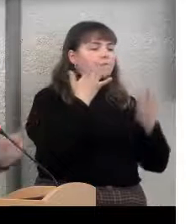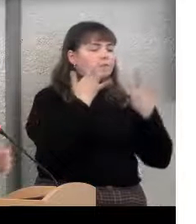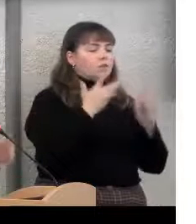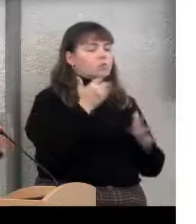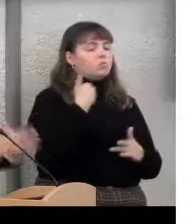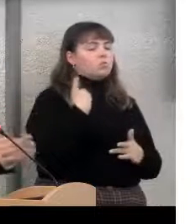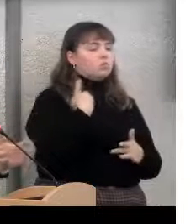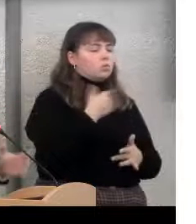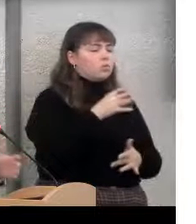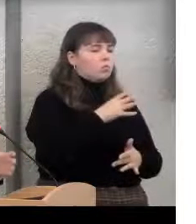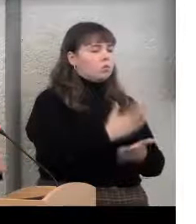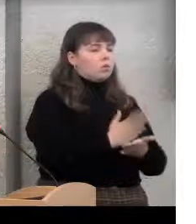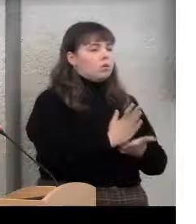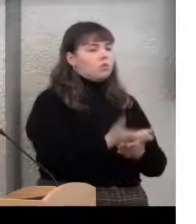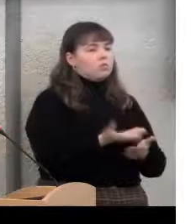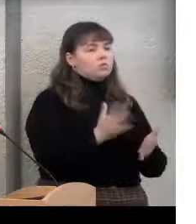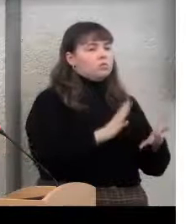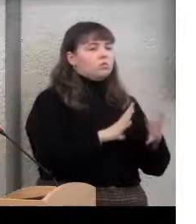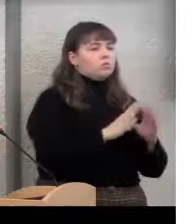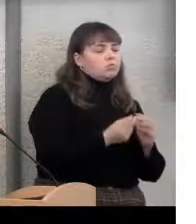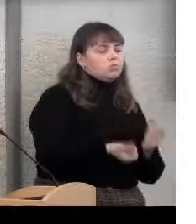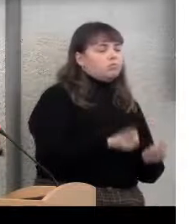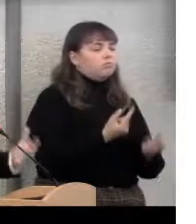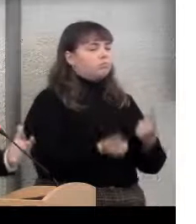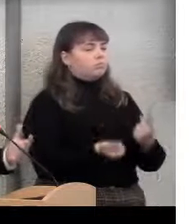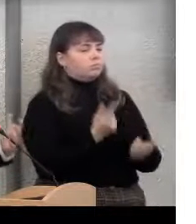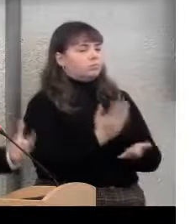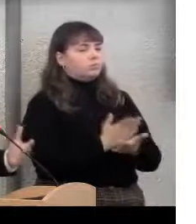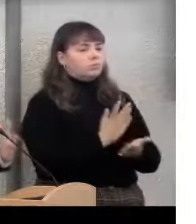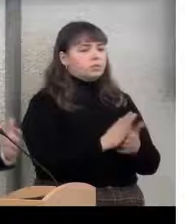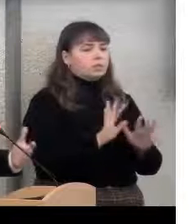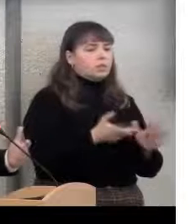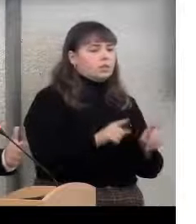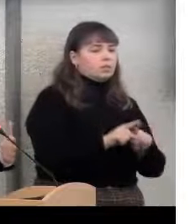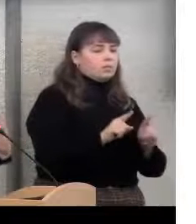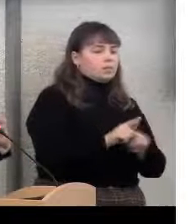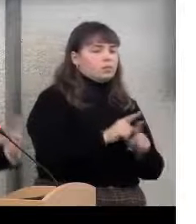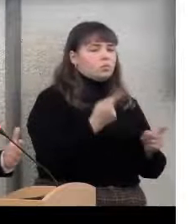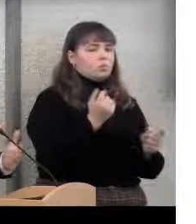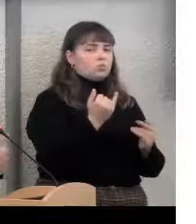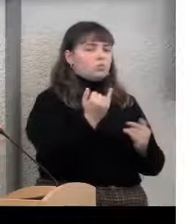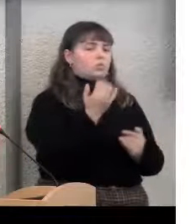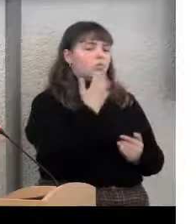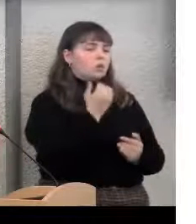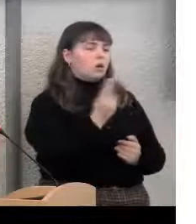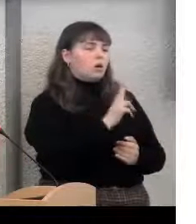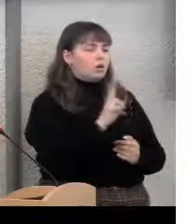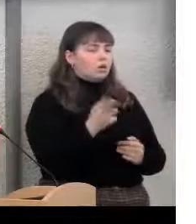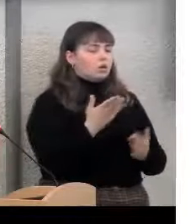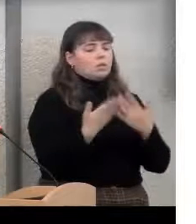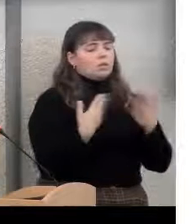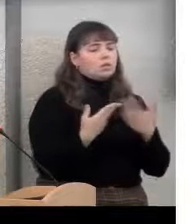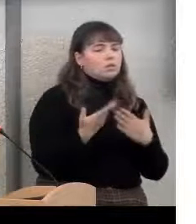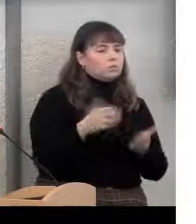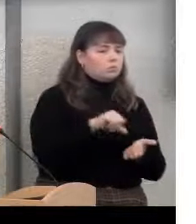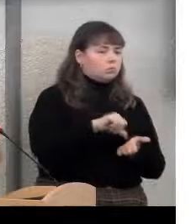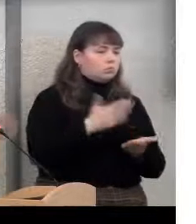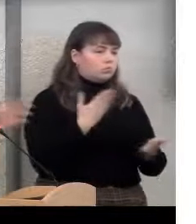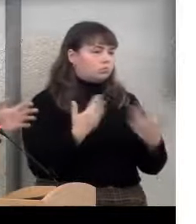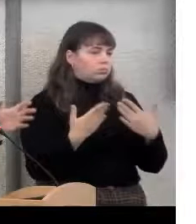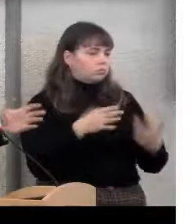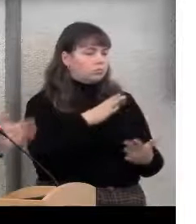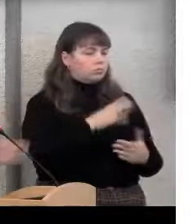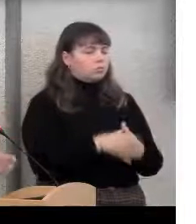vėlgi su tais esminiais iššūkiais bei jų sprendimais, vėl kalbėjome su interesuotomis šalimis ir jų atstovais. Ir